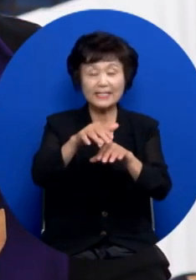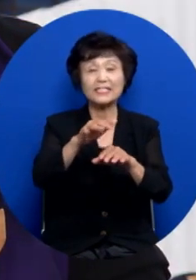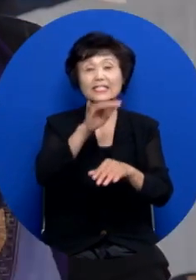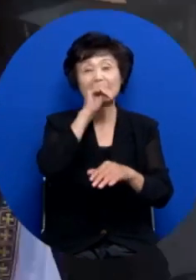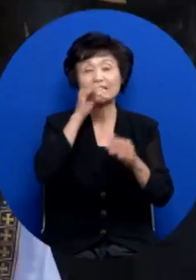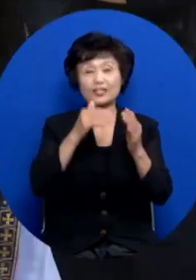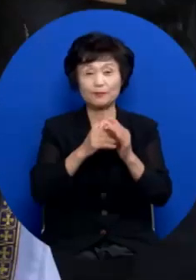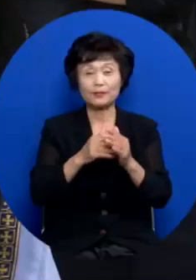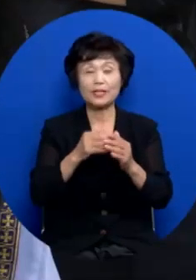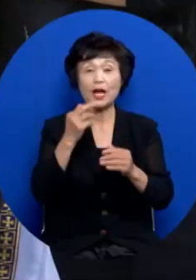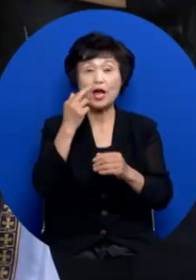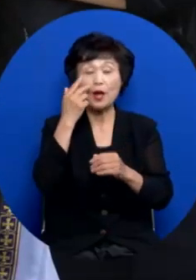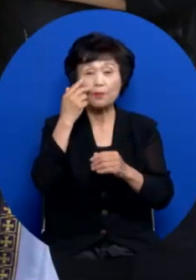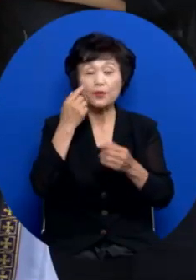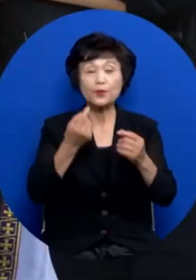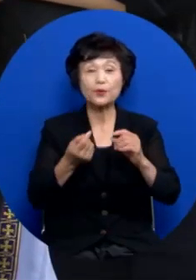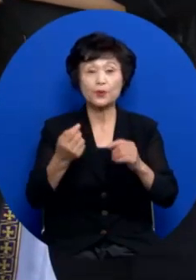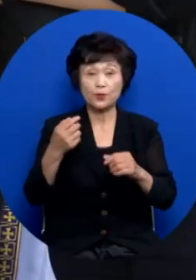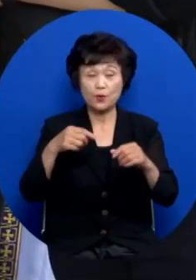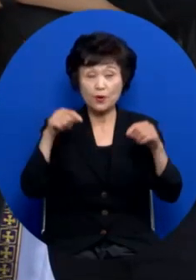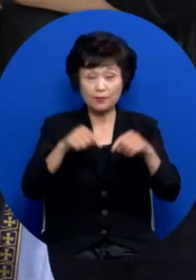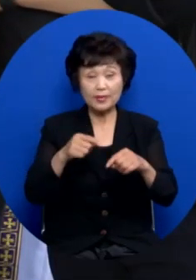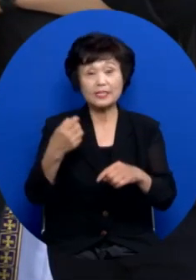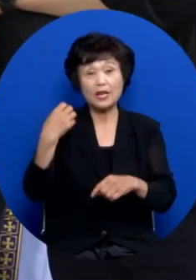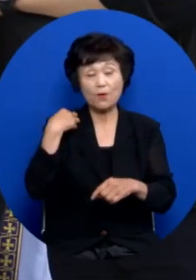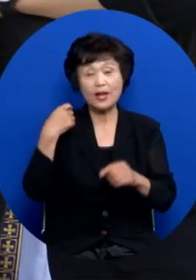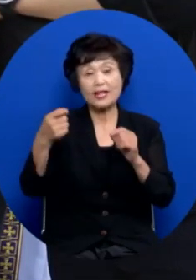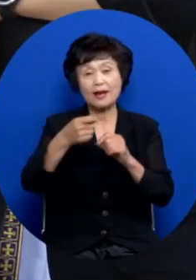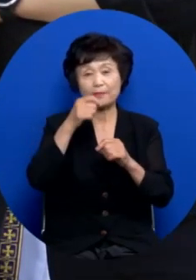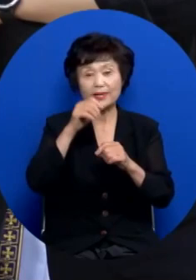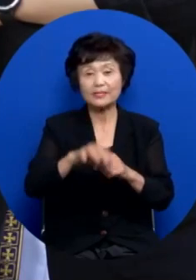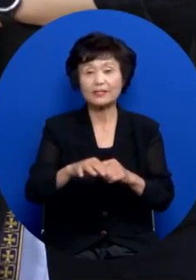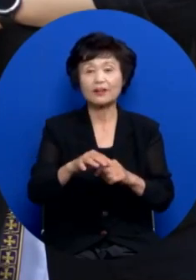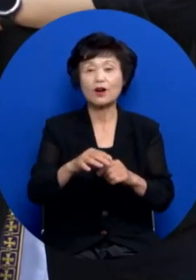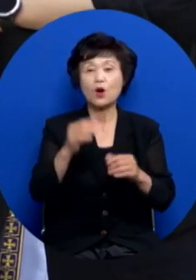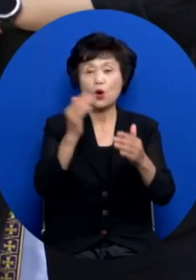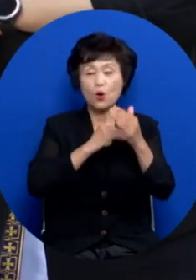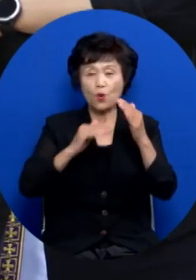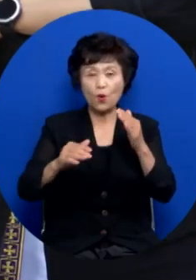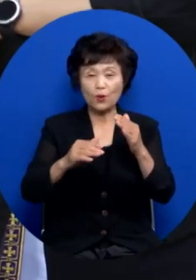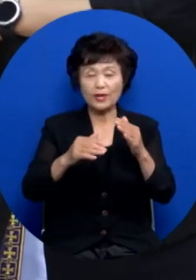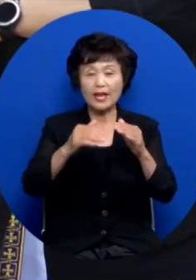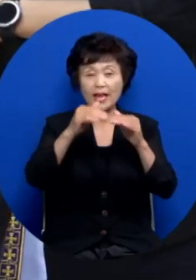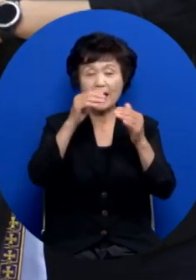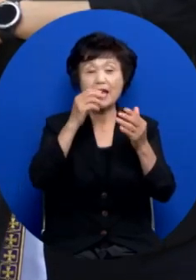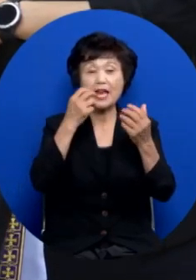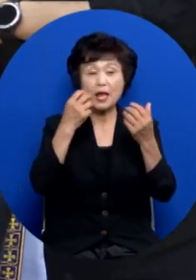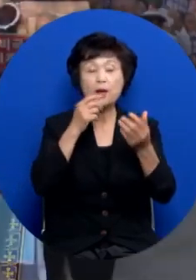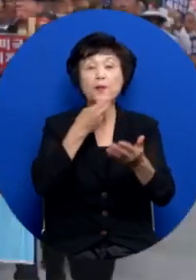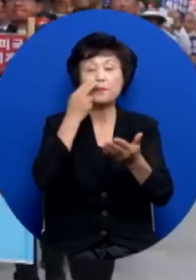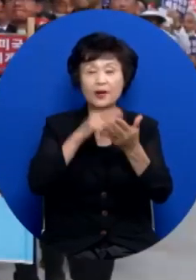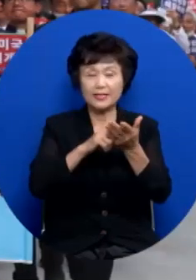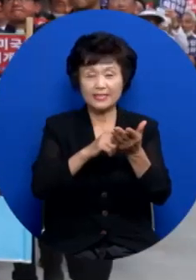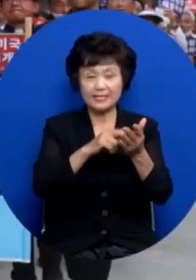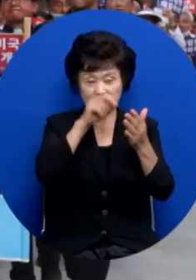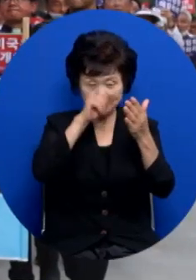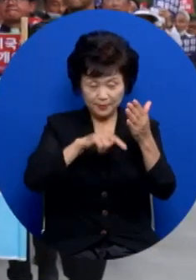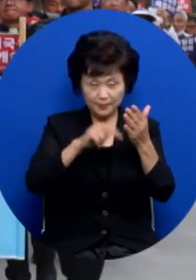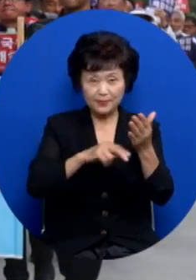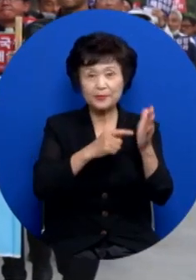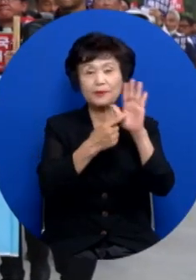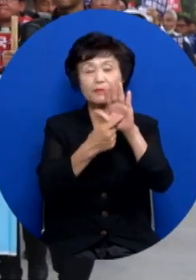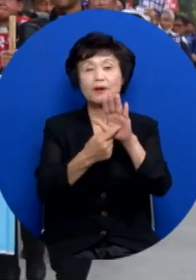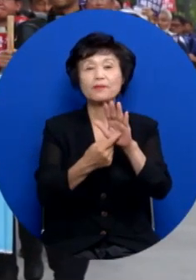미국대사관 앞에서 공개서환을 발표하고 미국의 세계지배 패권전략을 내려놓을 것 미국의 군사계의 판독에 대한